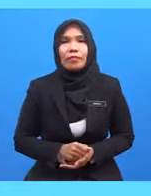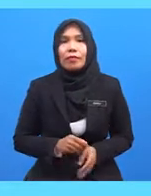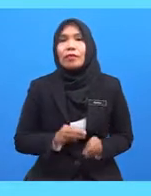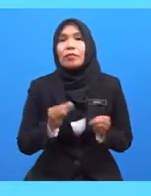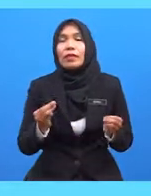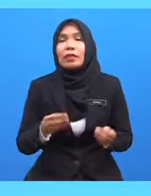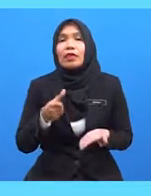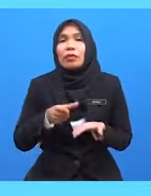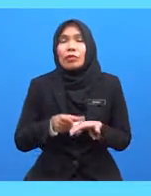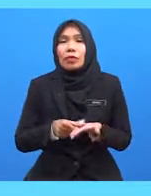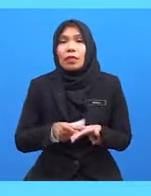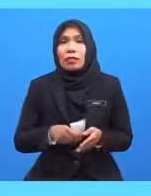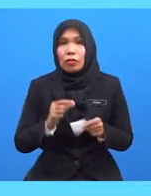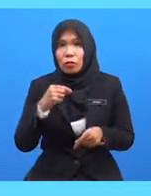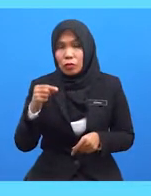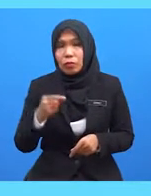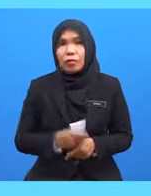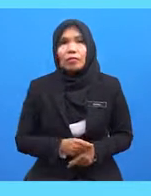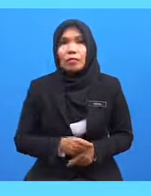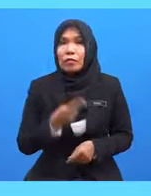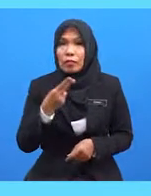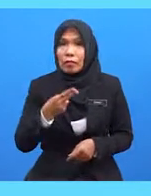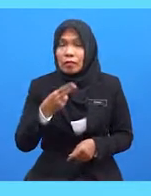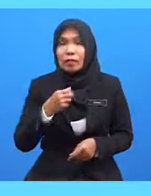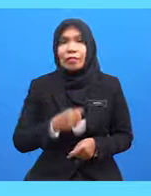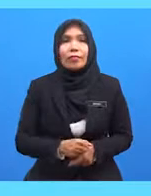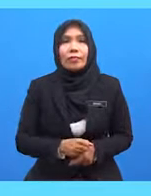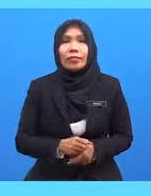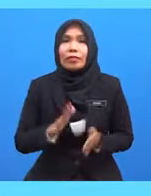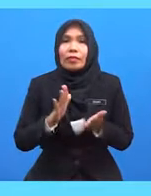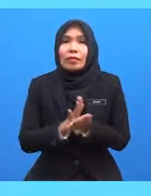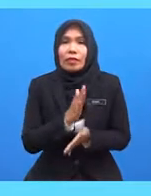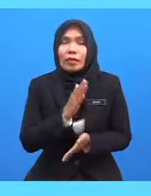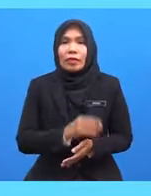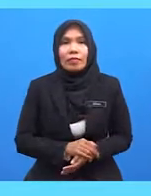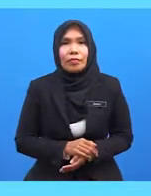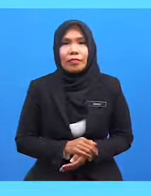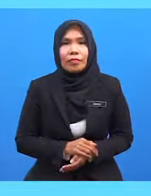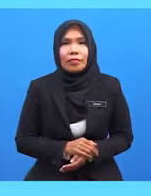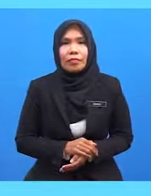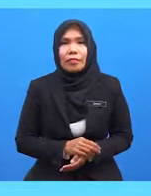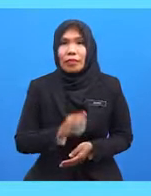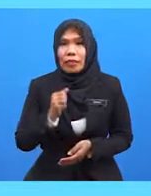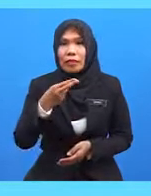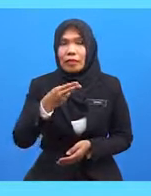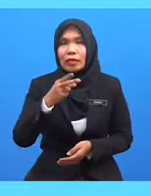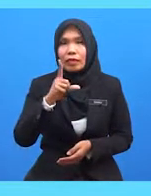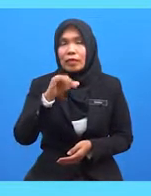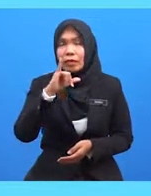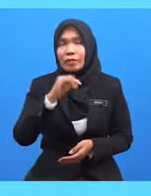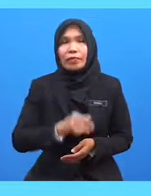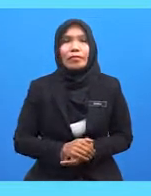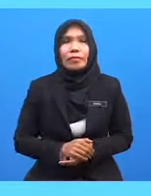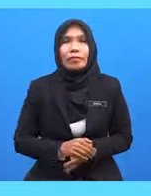majalah, surat, huruf, tawarikh, nujum, kertas, tafsir, ahli,